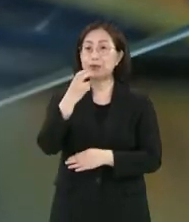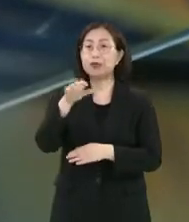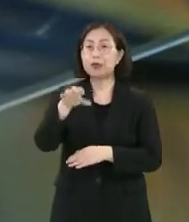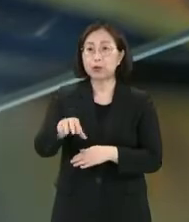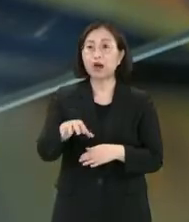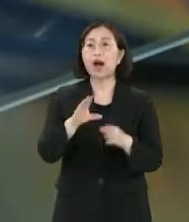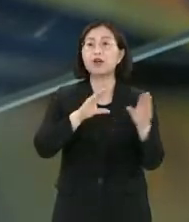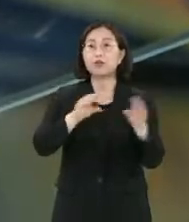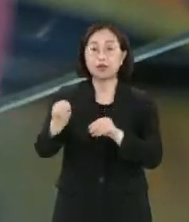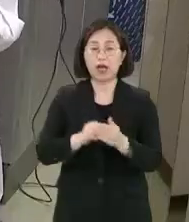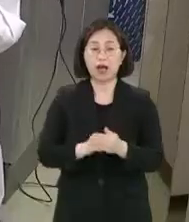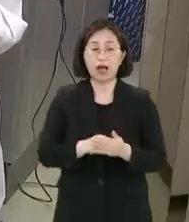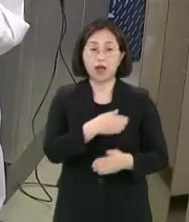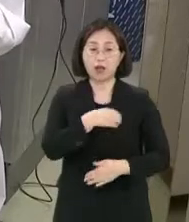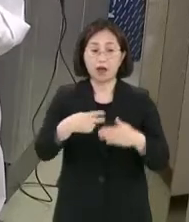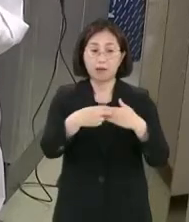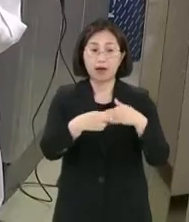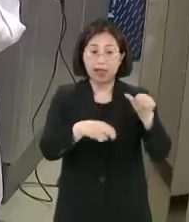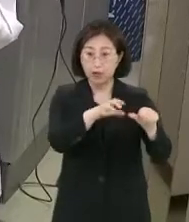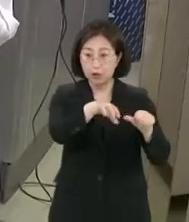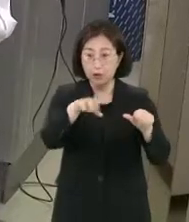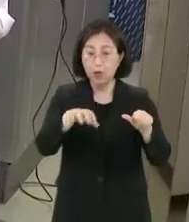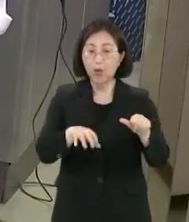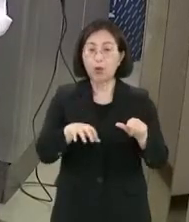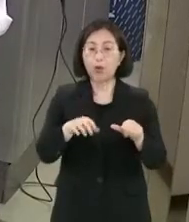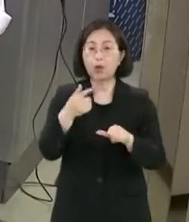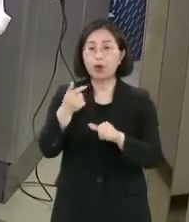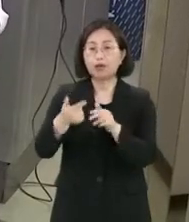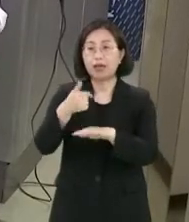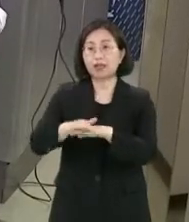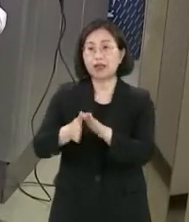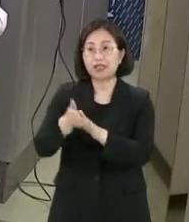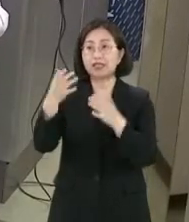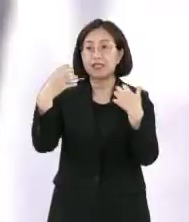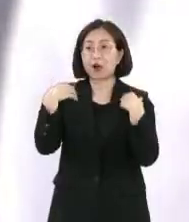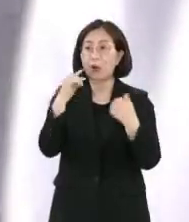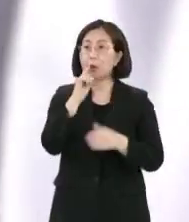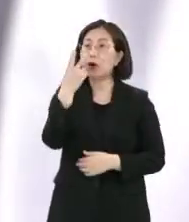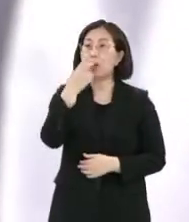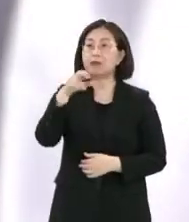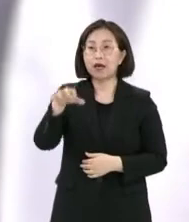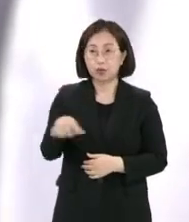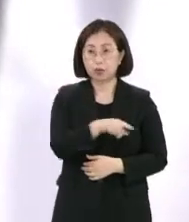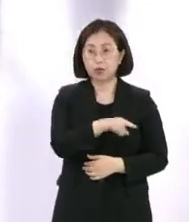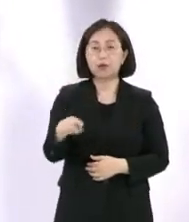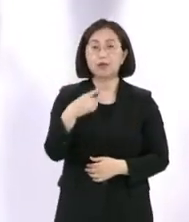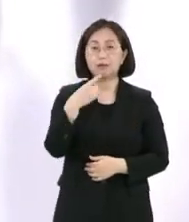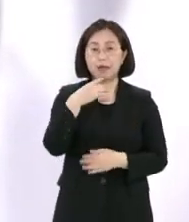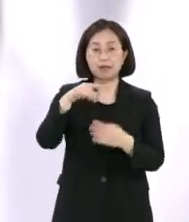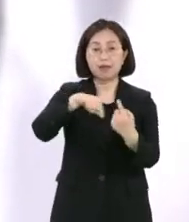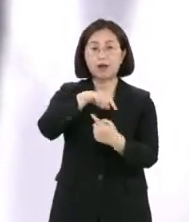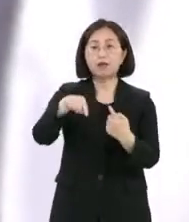중단되며 5개 보건소 선별진료소와 대전시청 남문광장 임시선별검사소만